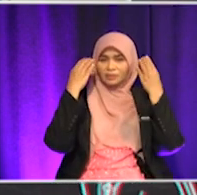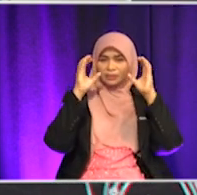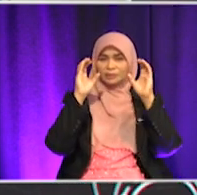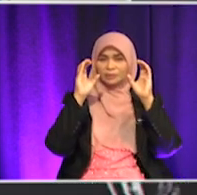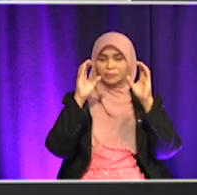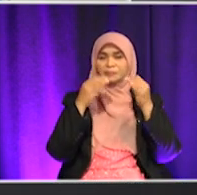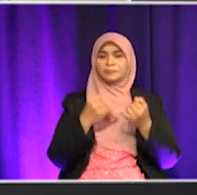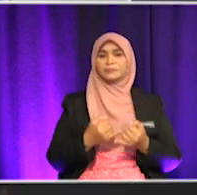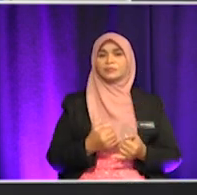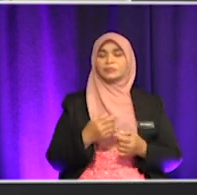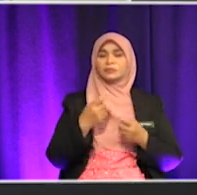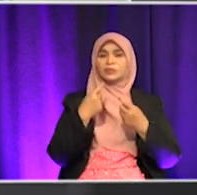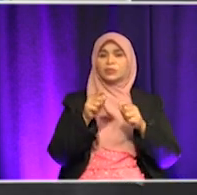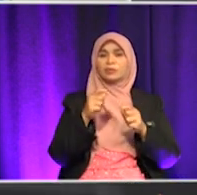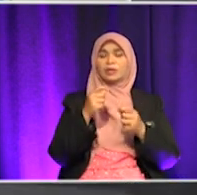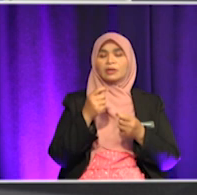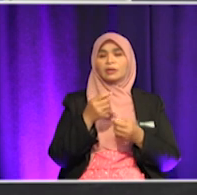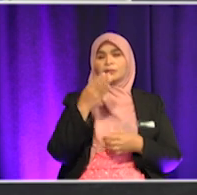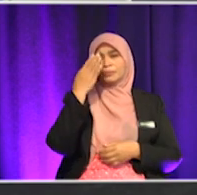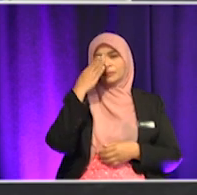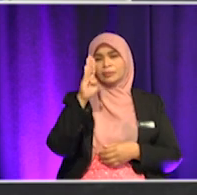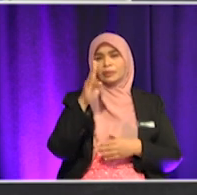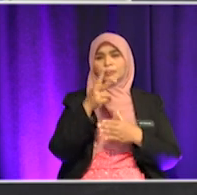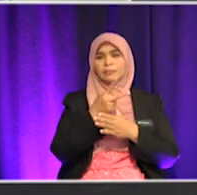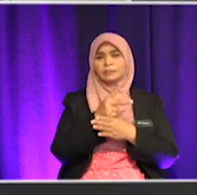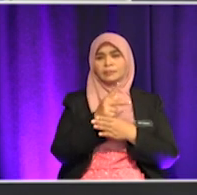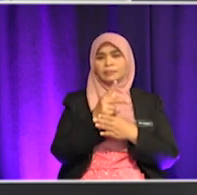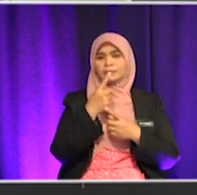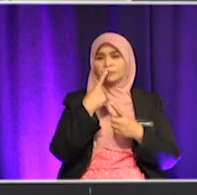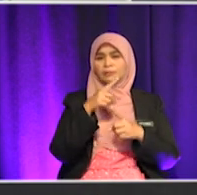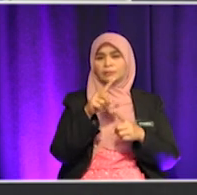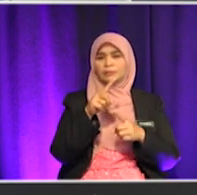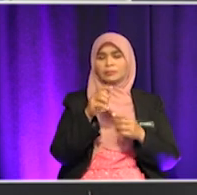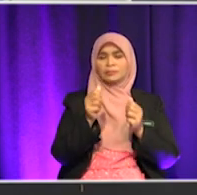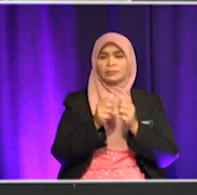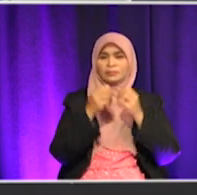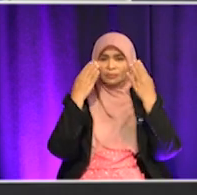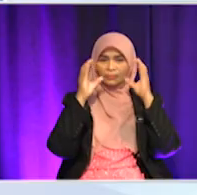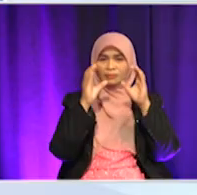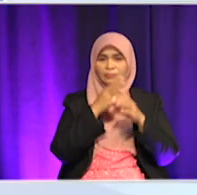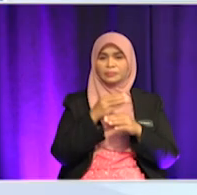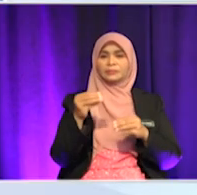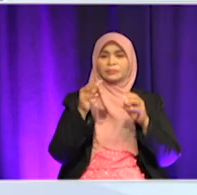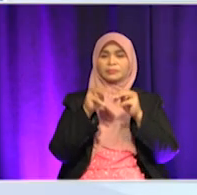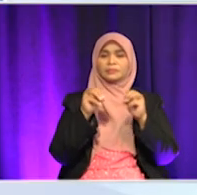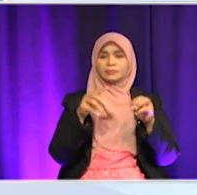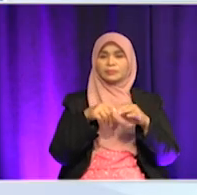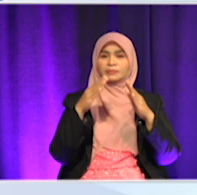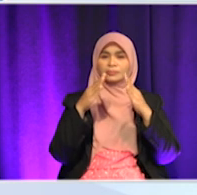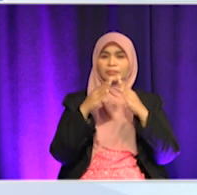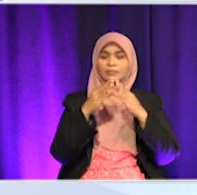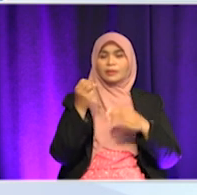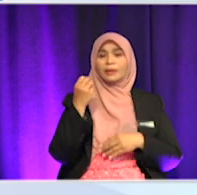Nasrullah cuba bagi kepada, cuba kongsikan jawapan Nasrullah dengan cikgu dan juga murid-murid dekat rumah.